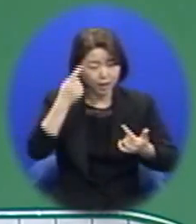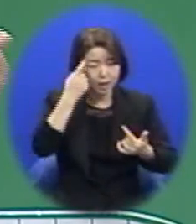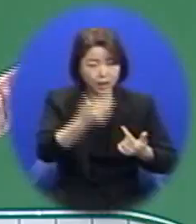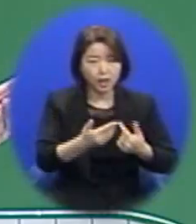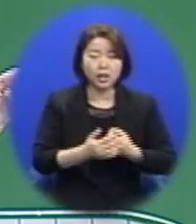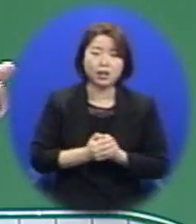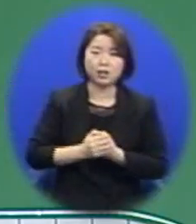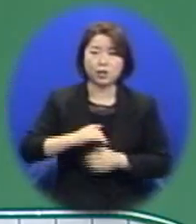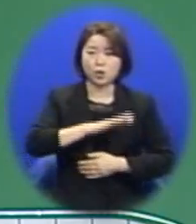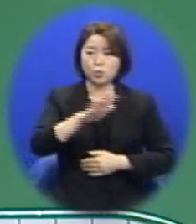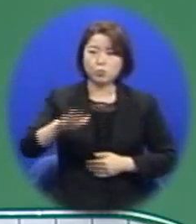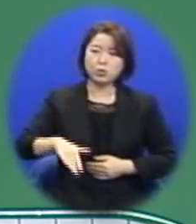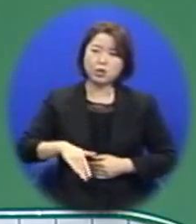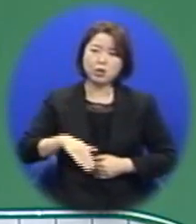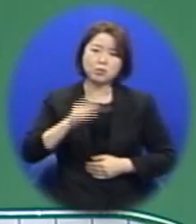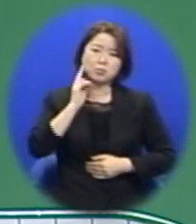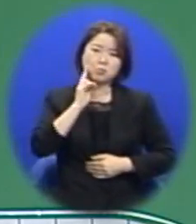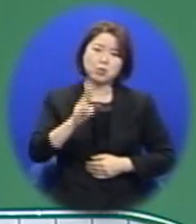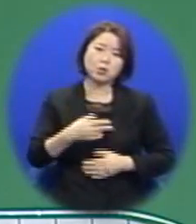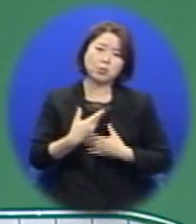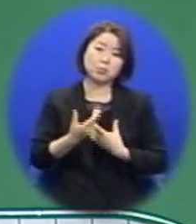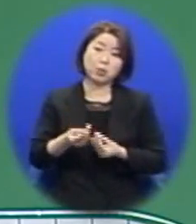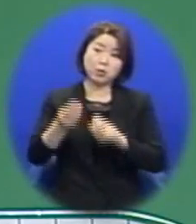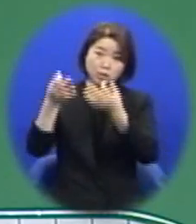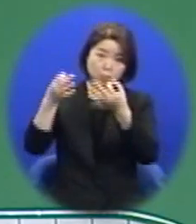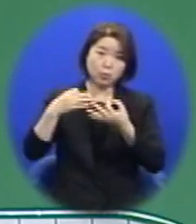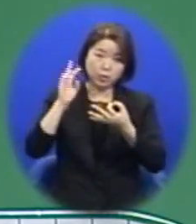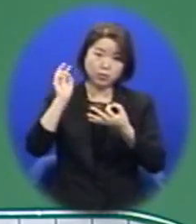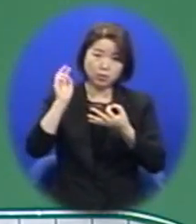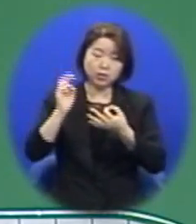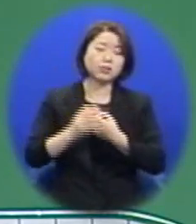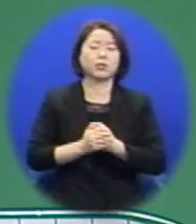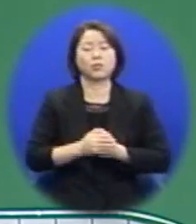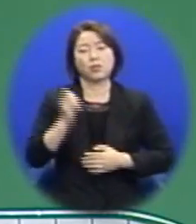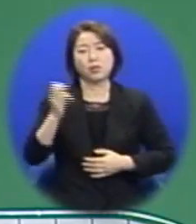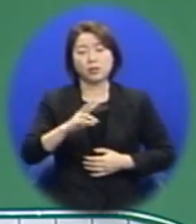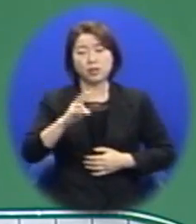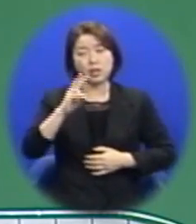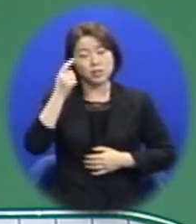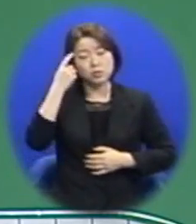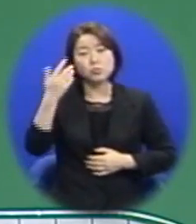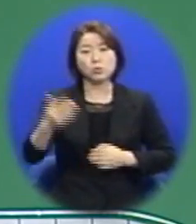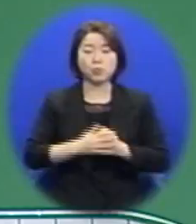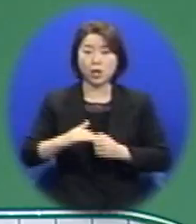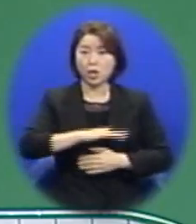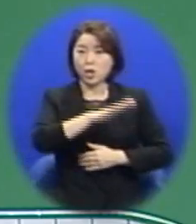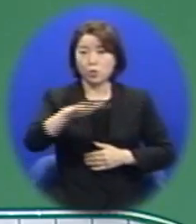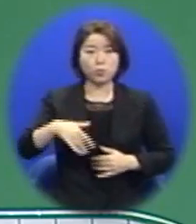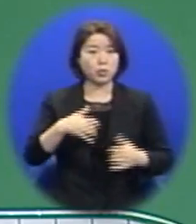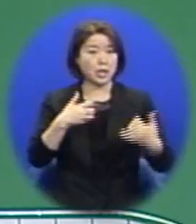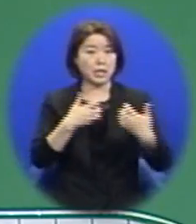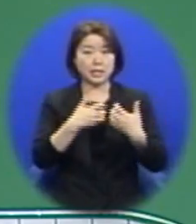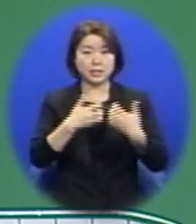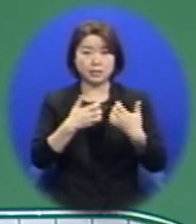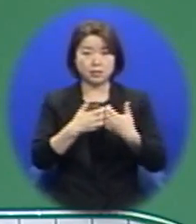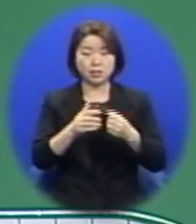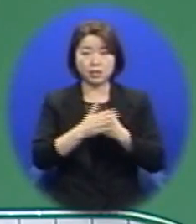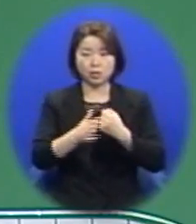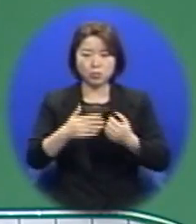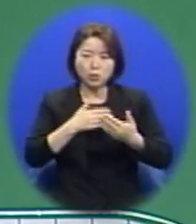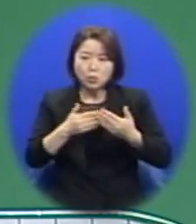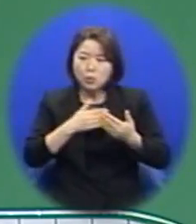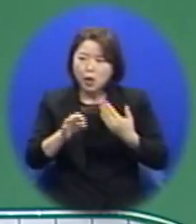우리가 너무 태연해 보이는 모양이에요. 그래서 제가 다시 물었어요. 우리가 전쟁 때문에 두려워하면 살아낼 수